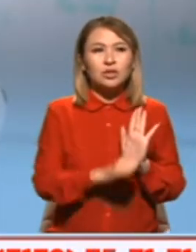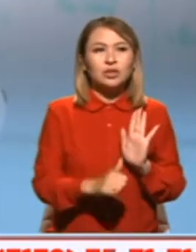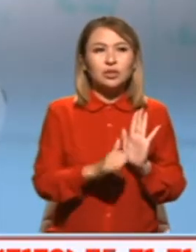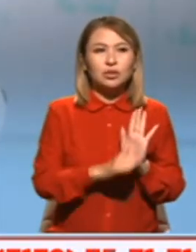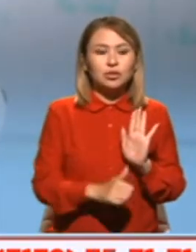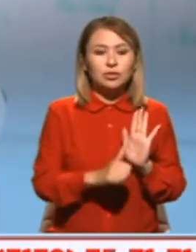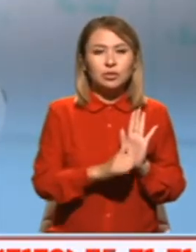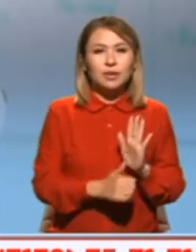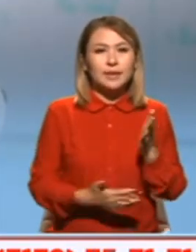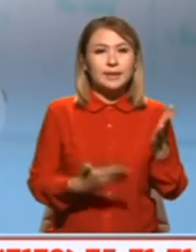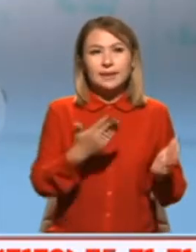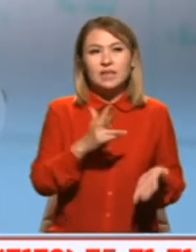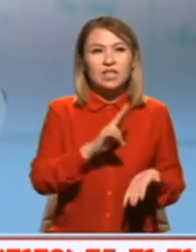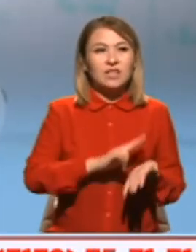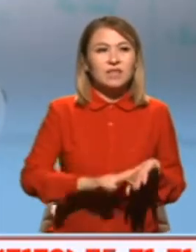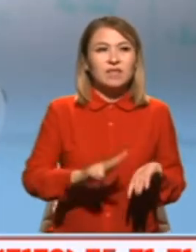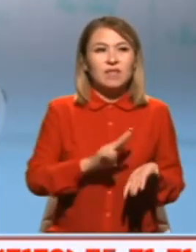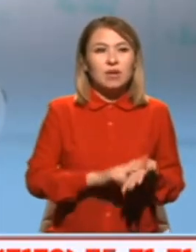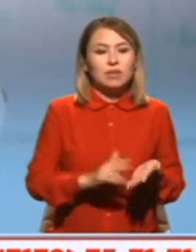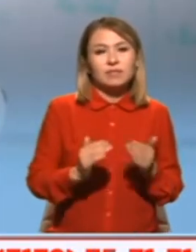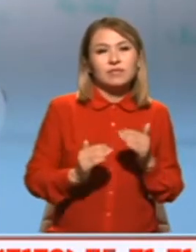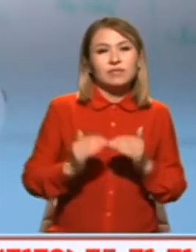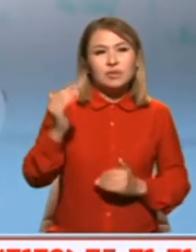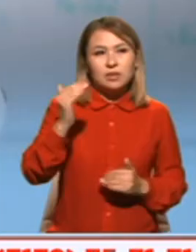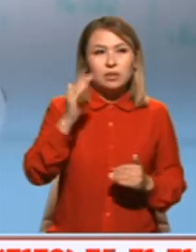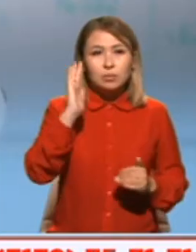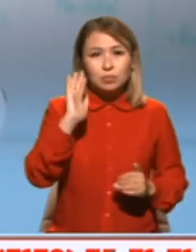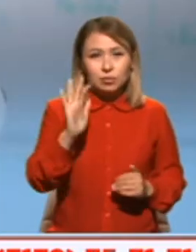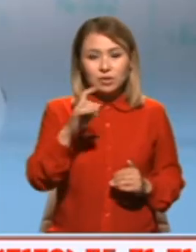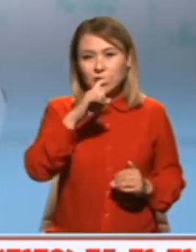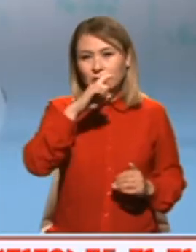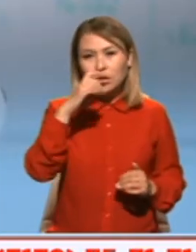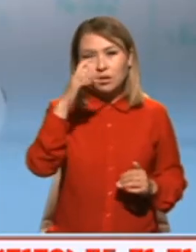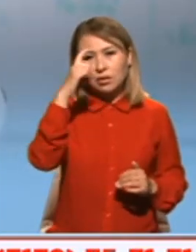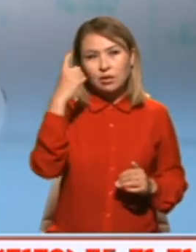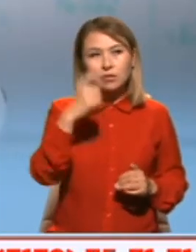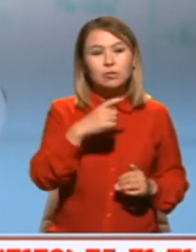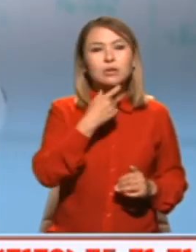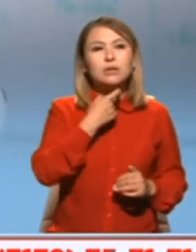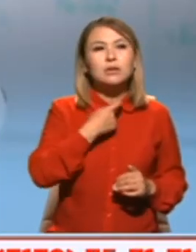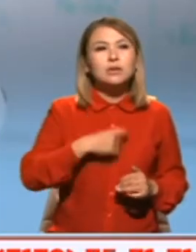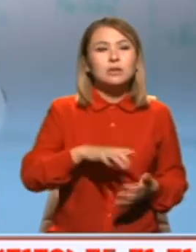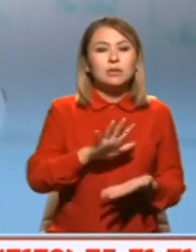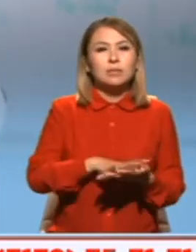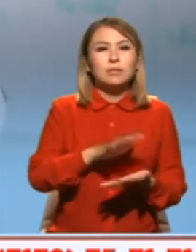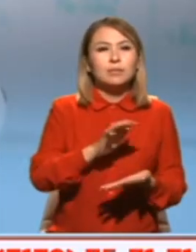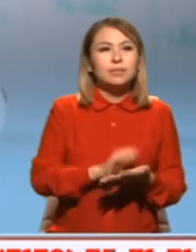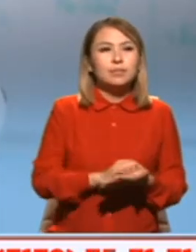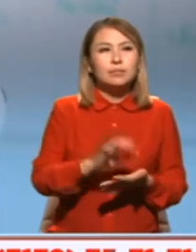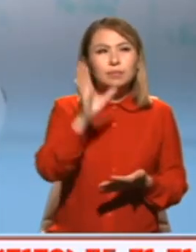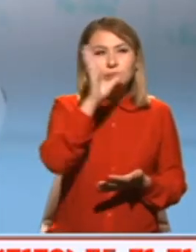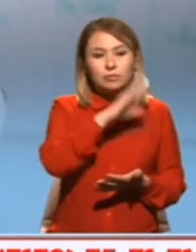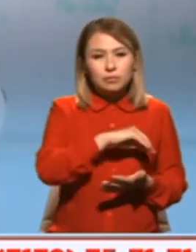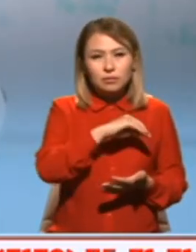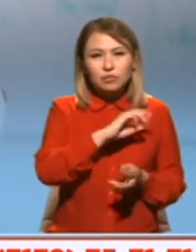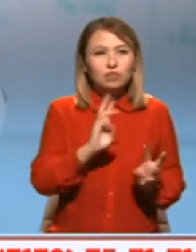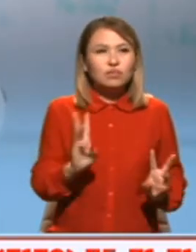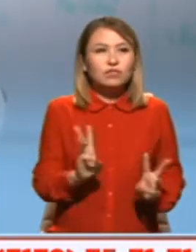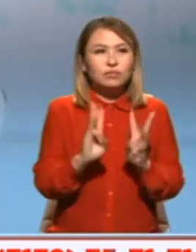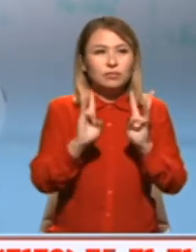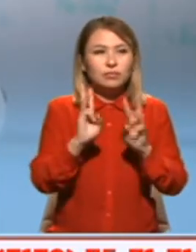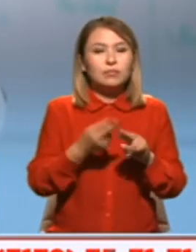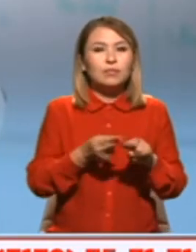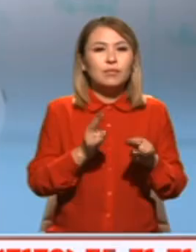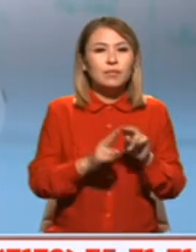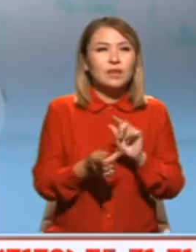дейді. Егер 80 градустан ыстық су жоғары ішілетін болса, онда өңештің сыртқы қабаты күйіп атрофияға ұшырайды. Ал атрофия